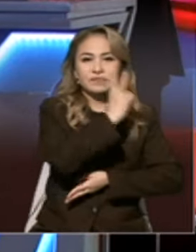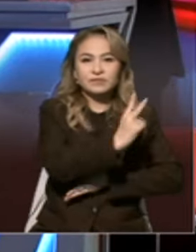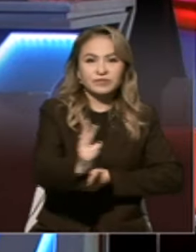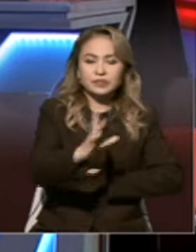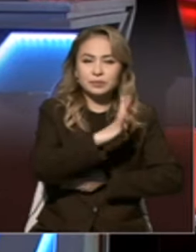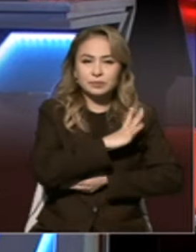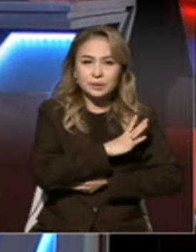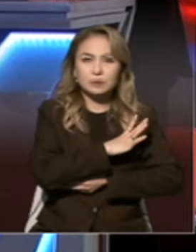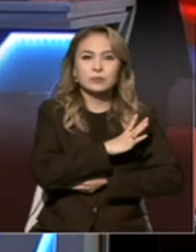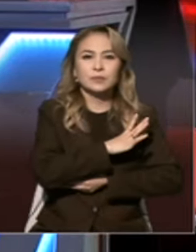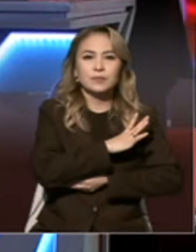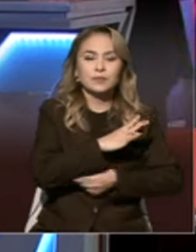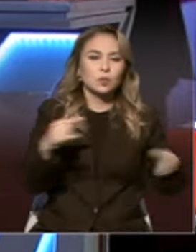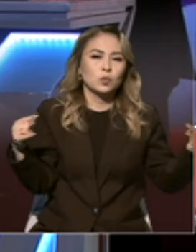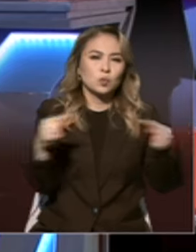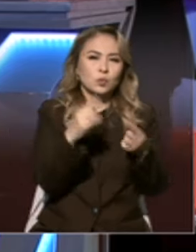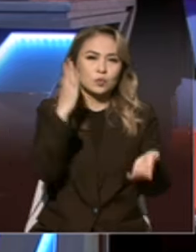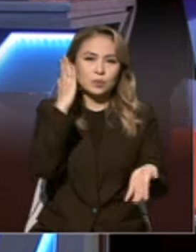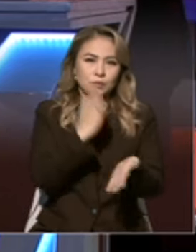сіздерге ол